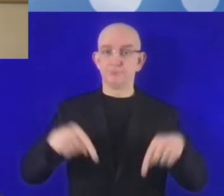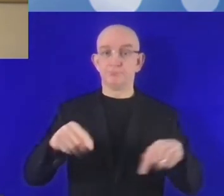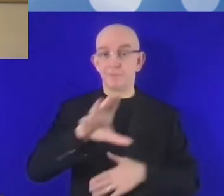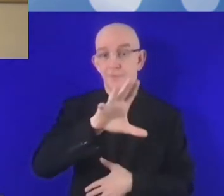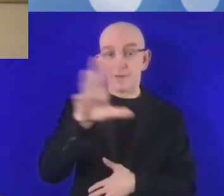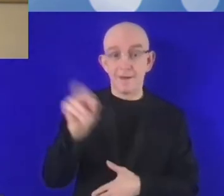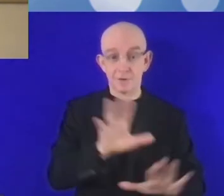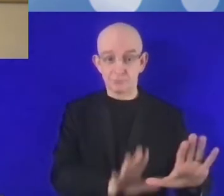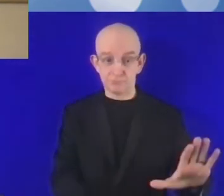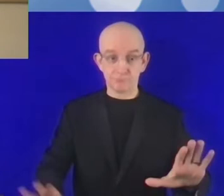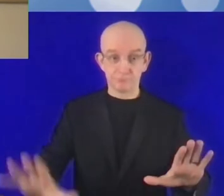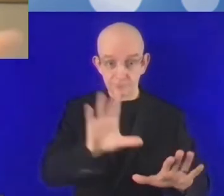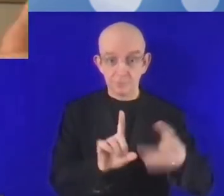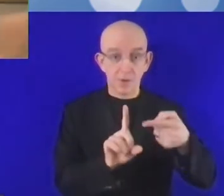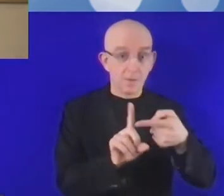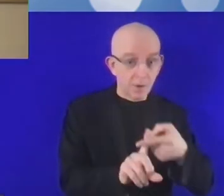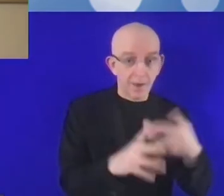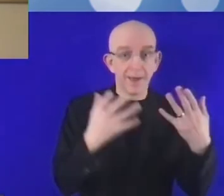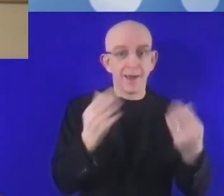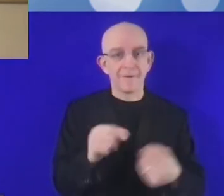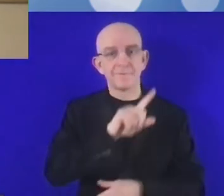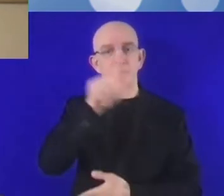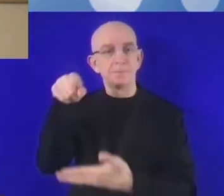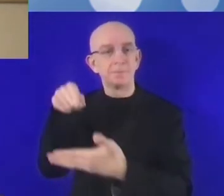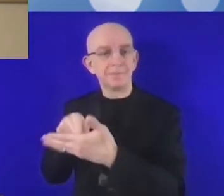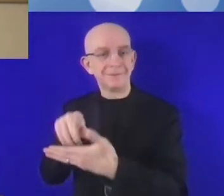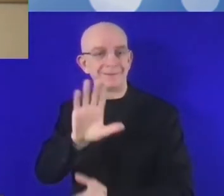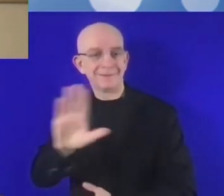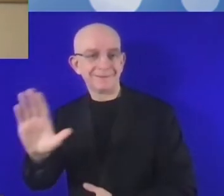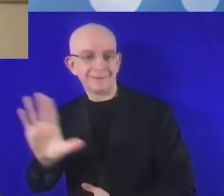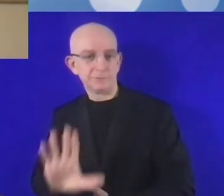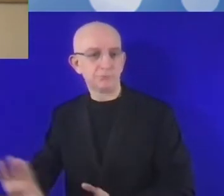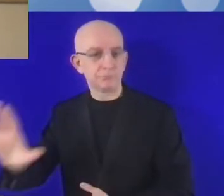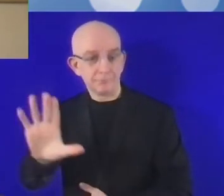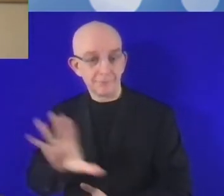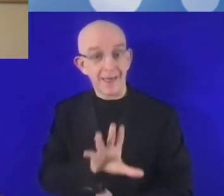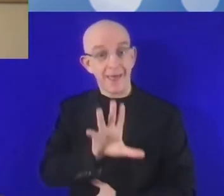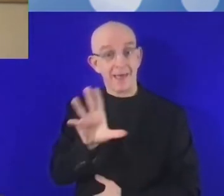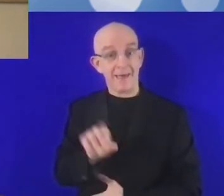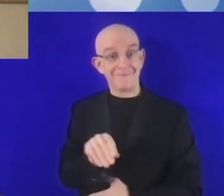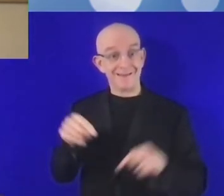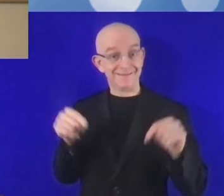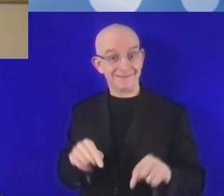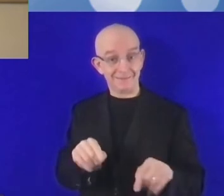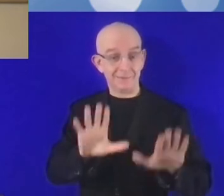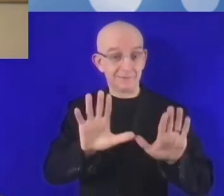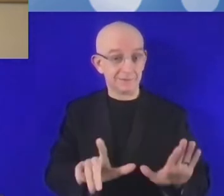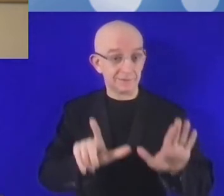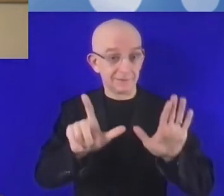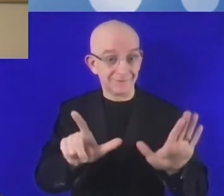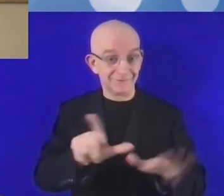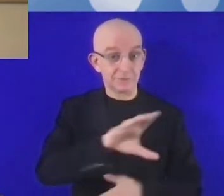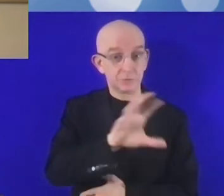En Afrique, nous sommes présents dans environ 18 pays. Nous travaillons aussi avec les marchés du Proche-Orient.